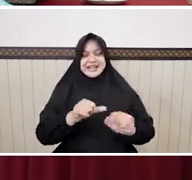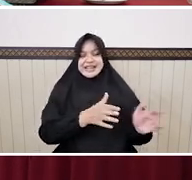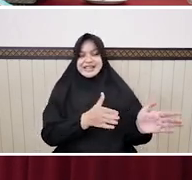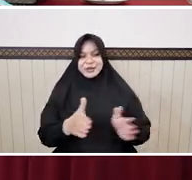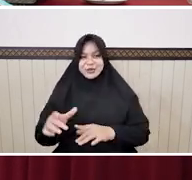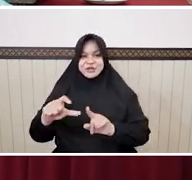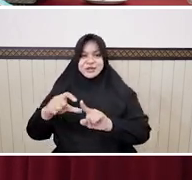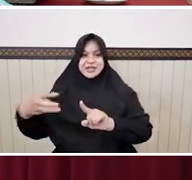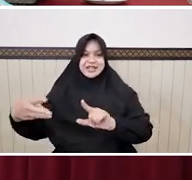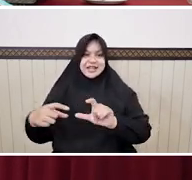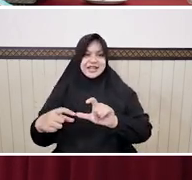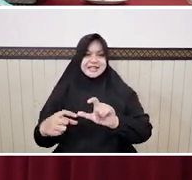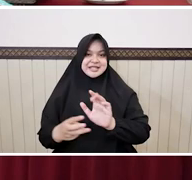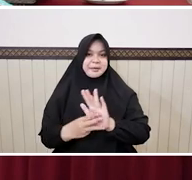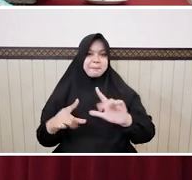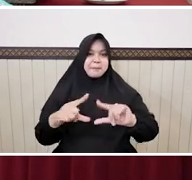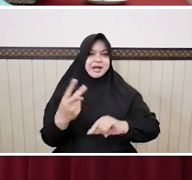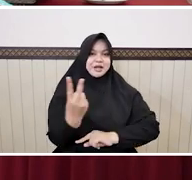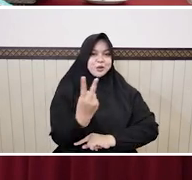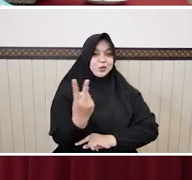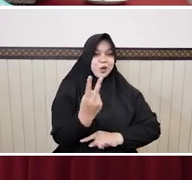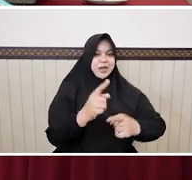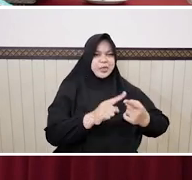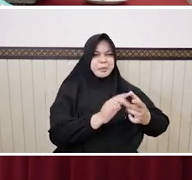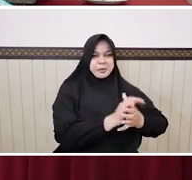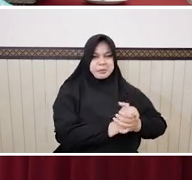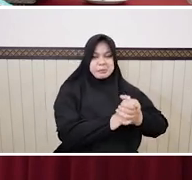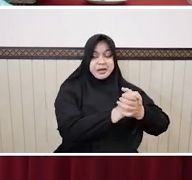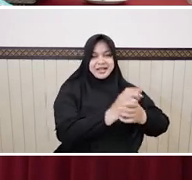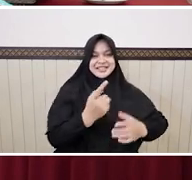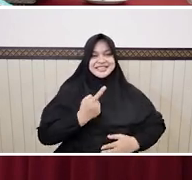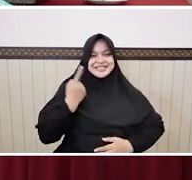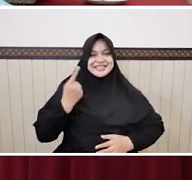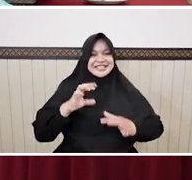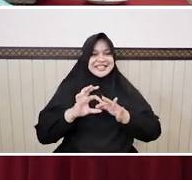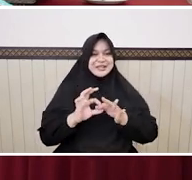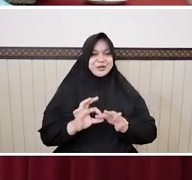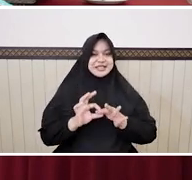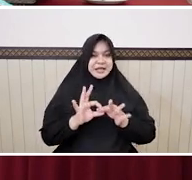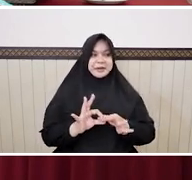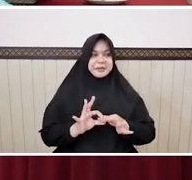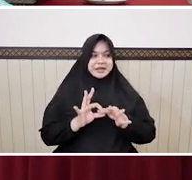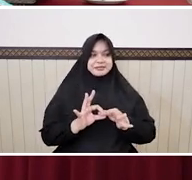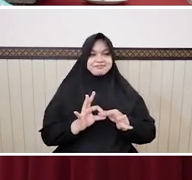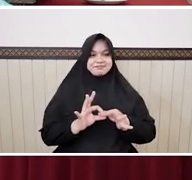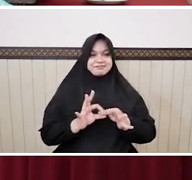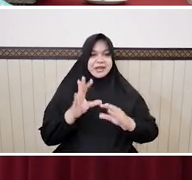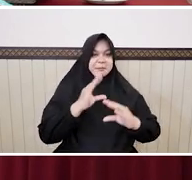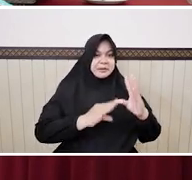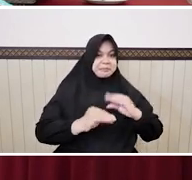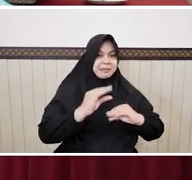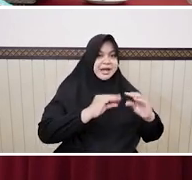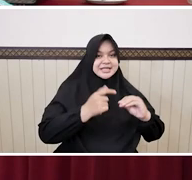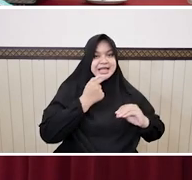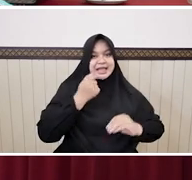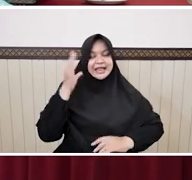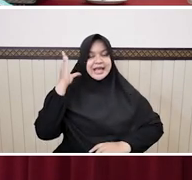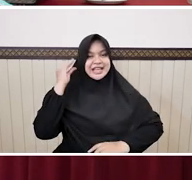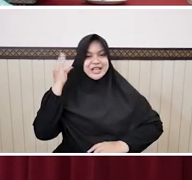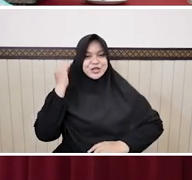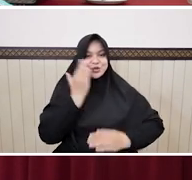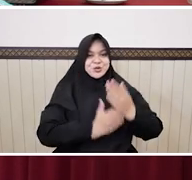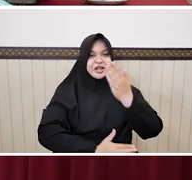ini dua teman yang memang cukup sering berkolaborasi membahas soal isu-isu